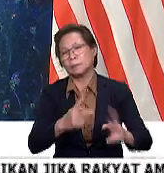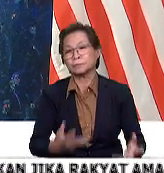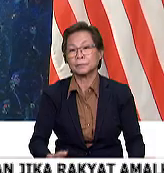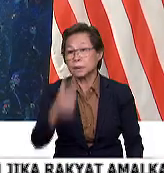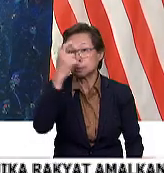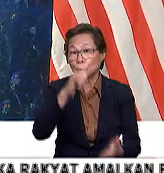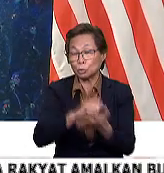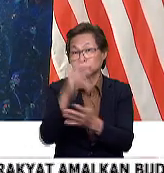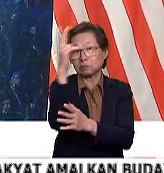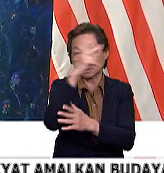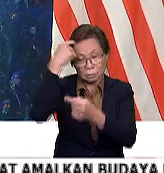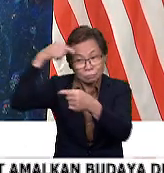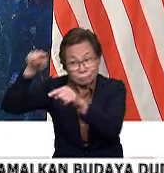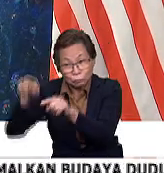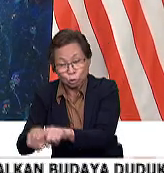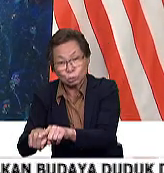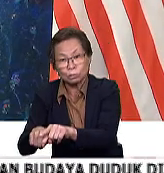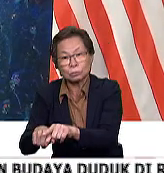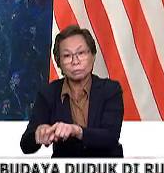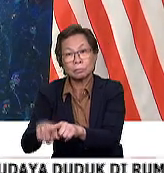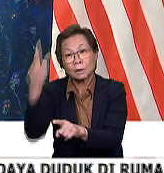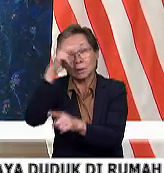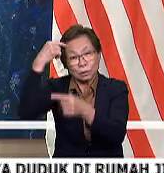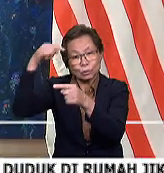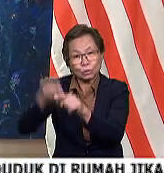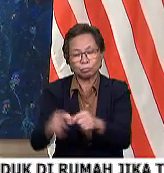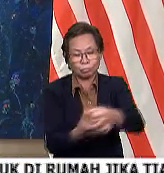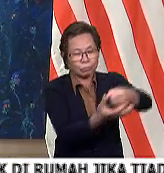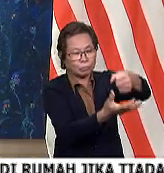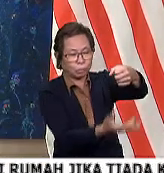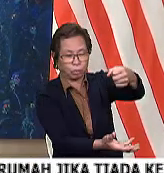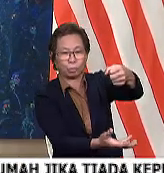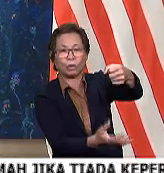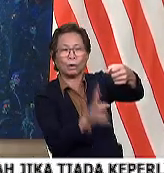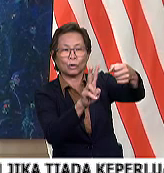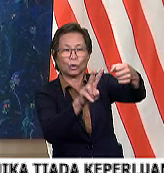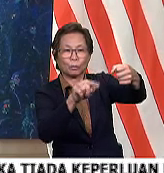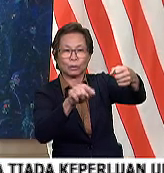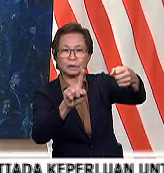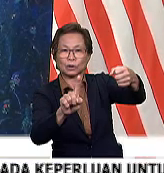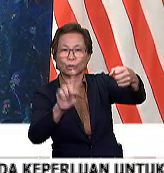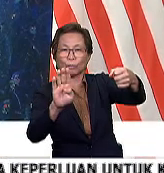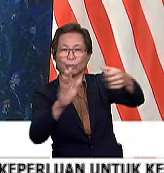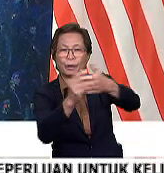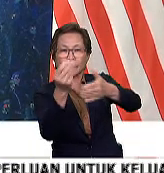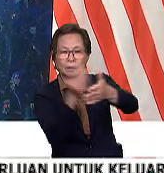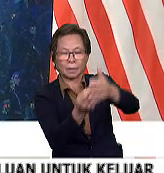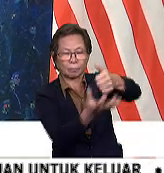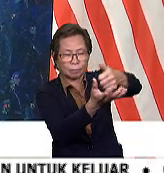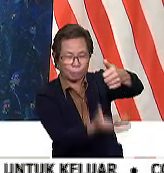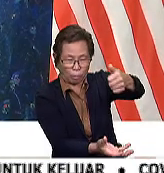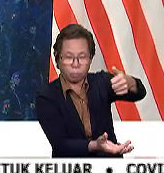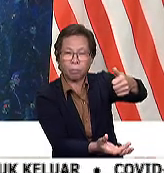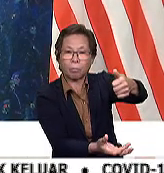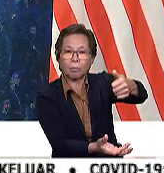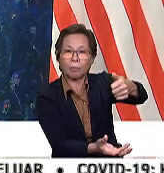Hai kecubung itu kerajaan bersetuju untuk mampu untuk kan 21bnb gaib